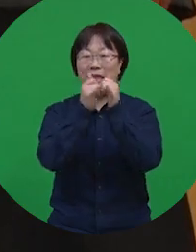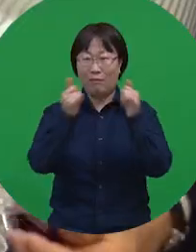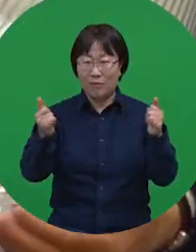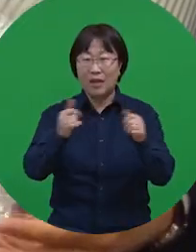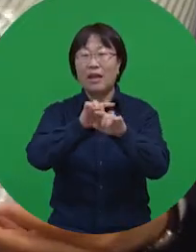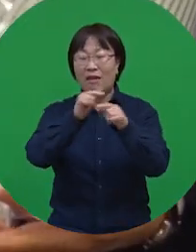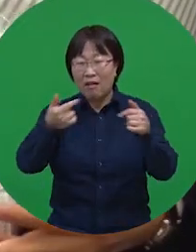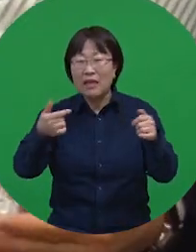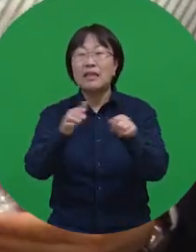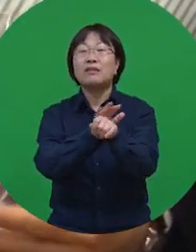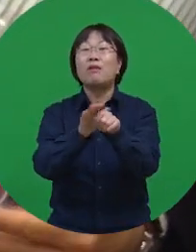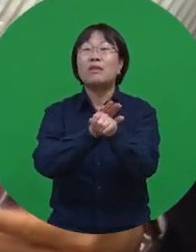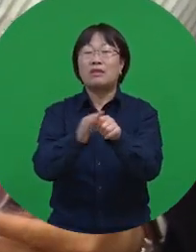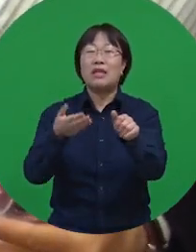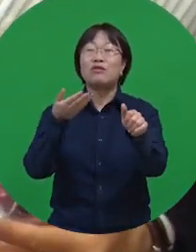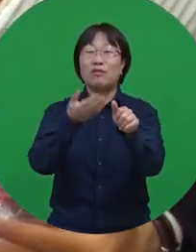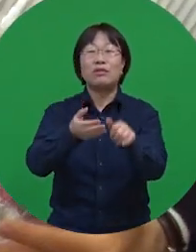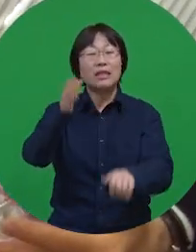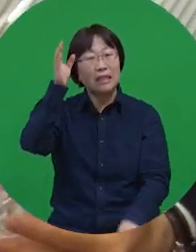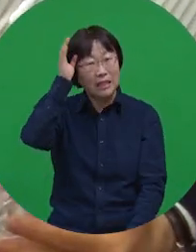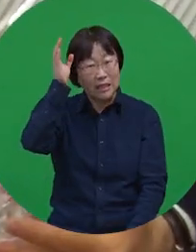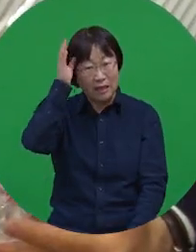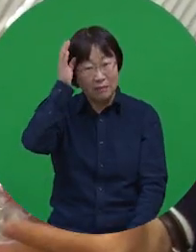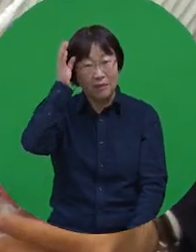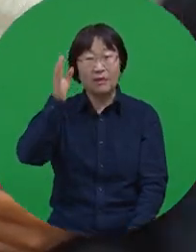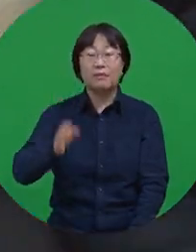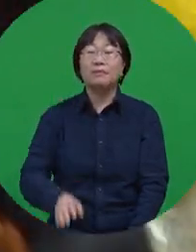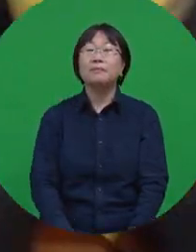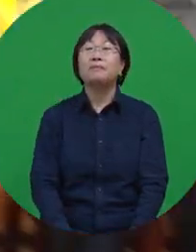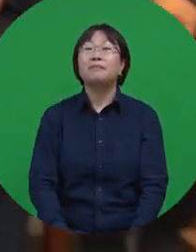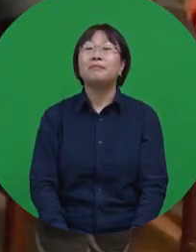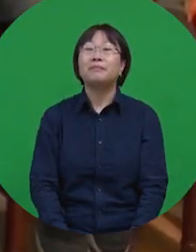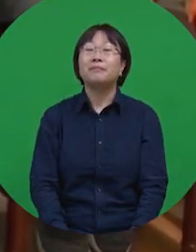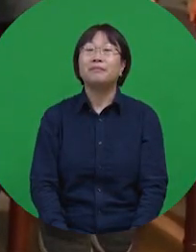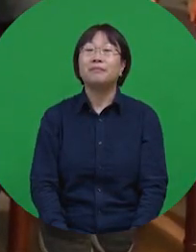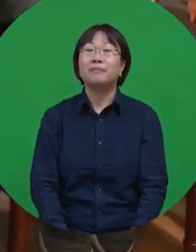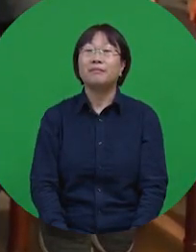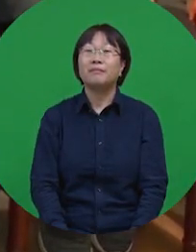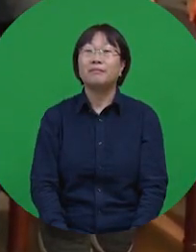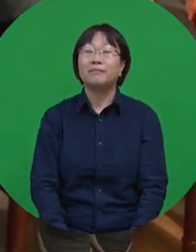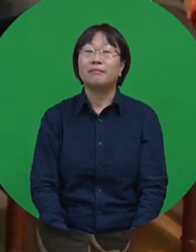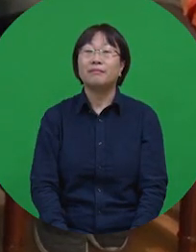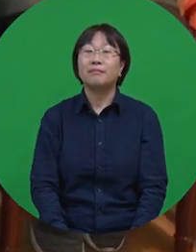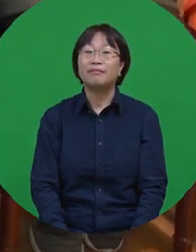아직 추운 겨울에 머무르는 여러 마음을 어루만져줄 수 있기를 바라겠습니다.